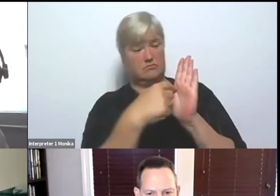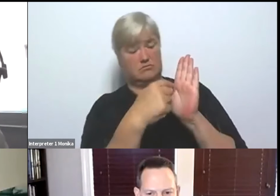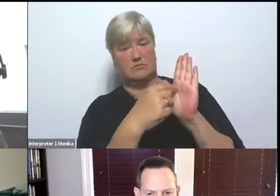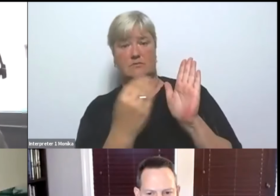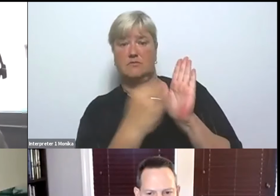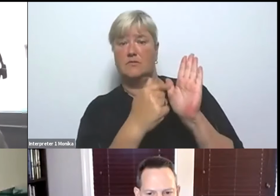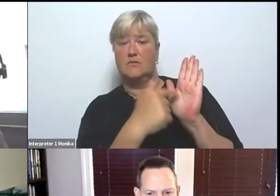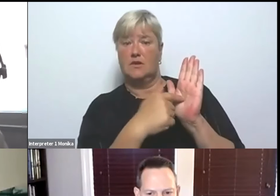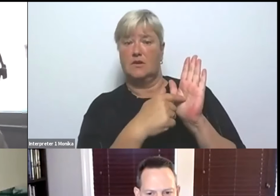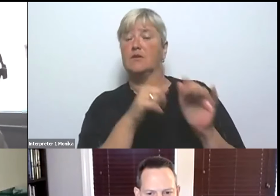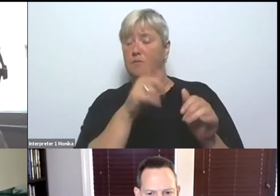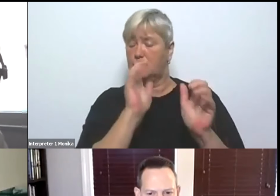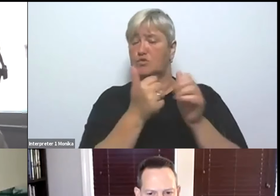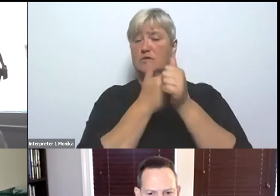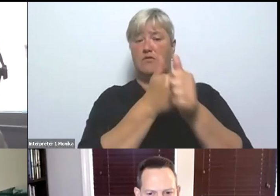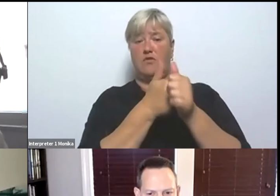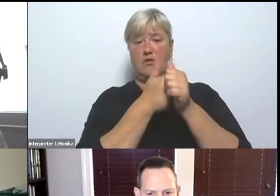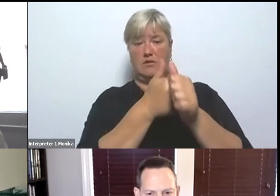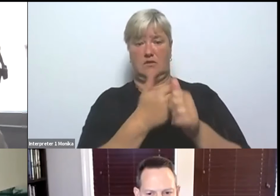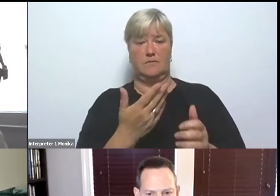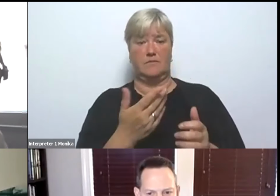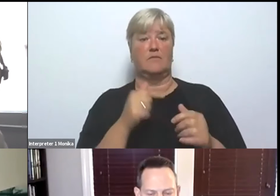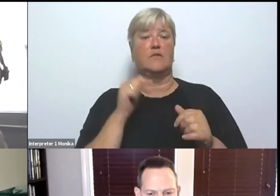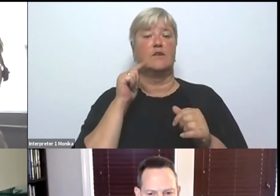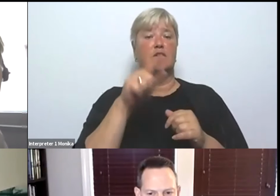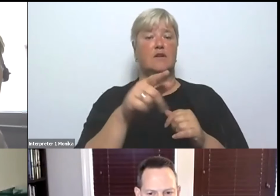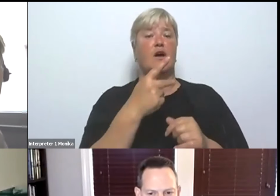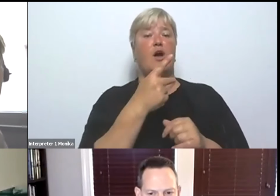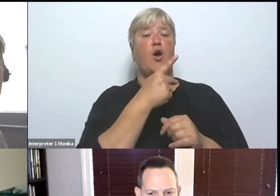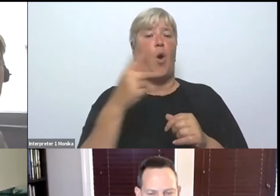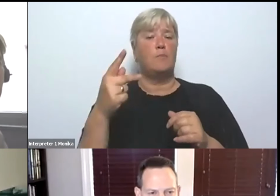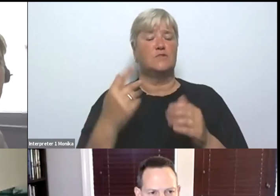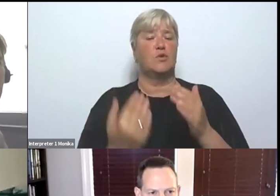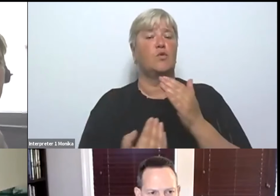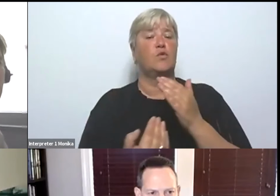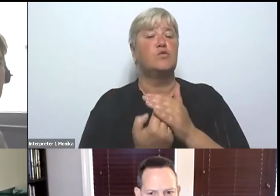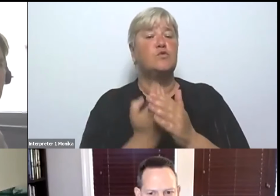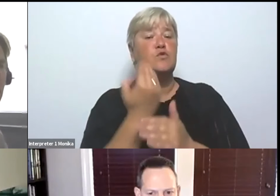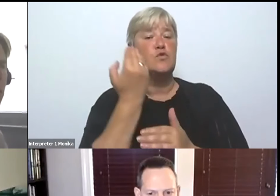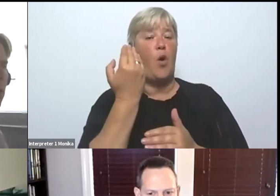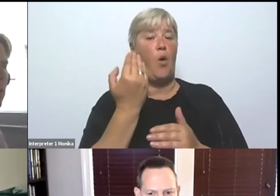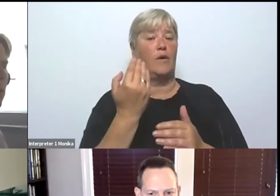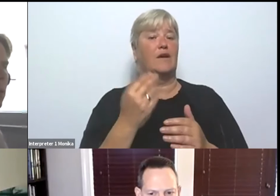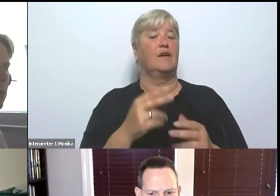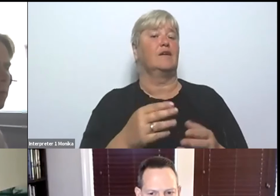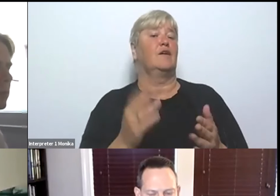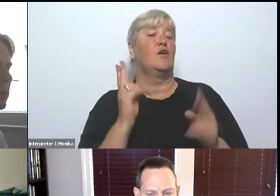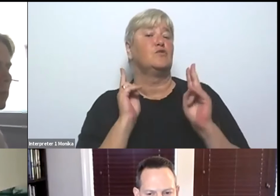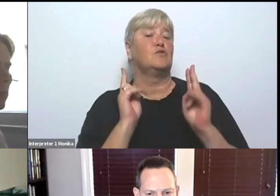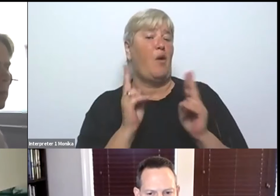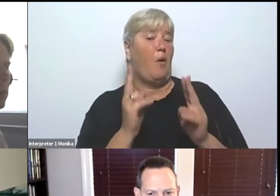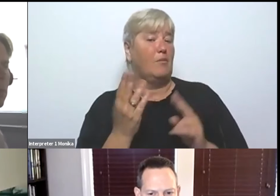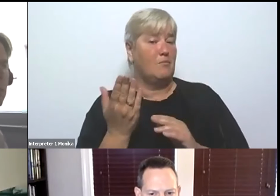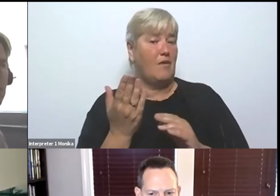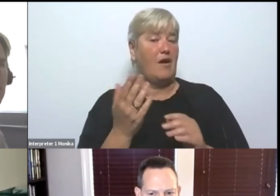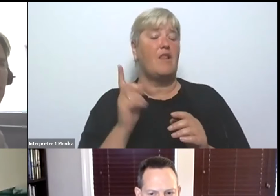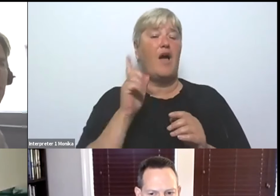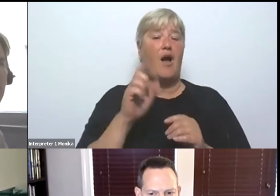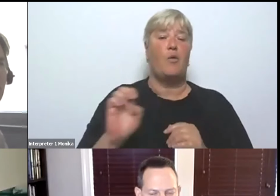der Zwischenzeit ein Mandat, das ausgeschrieben wurde von der Kommission, dass neue Normen auch noch harmonisierte europäische